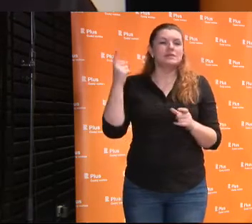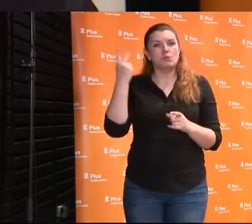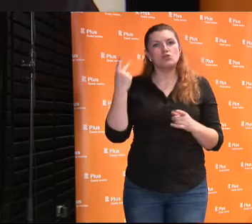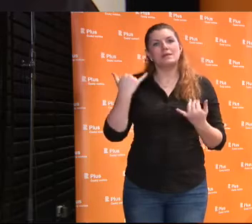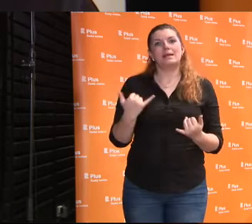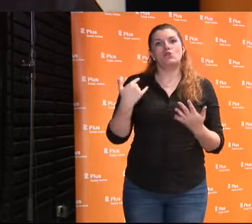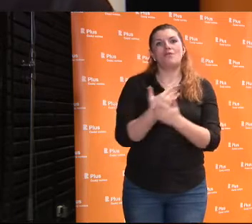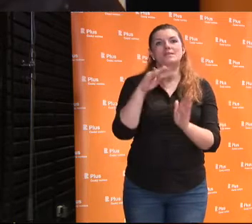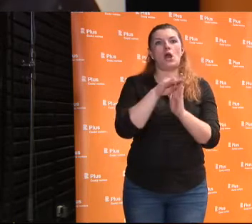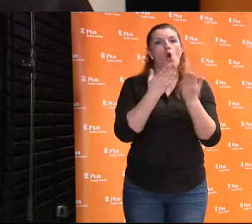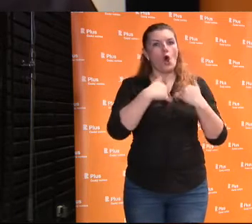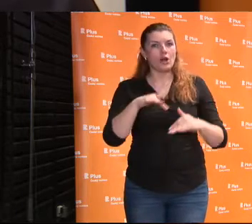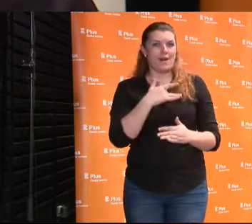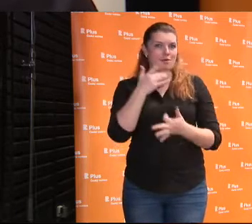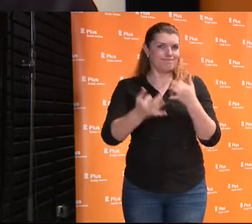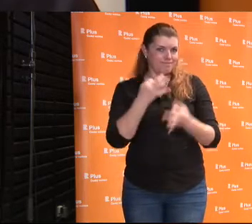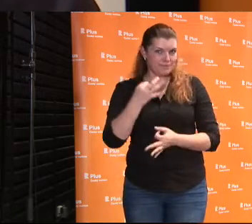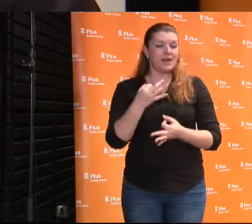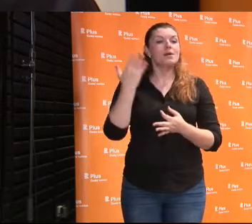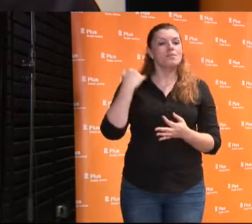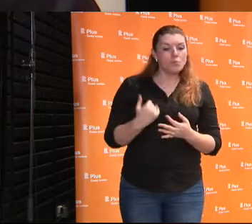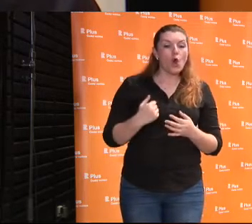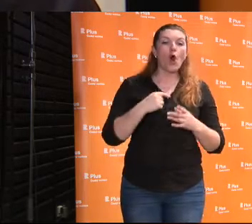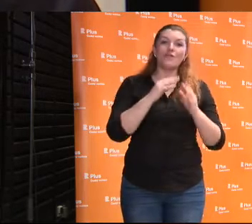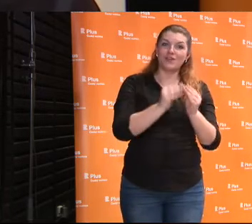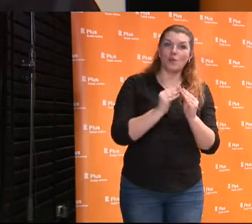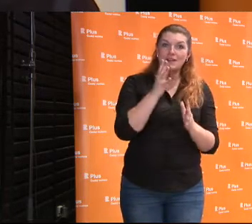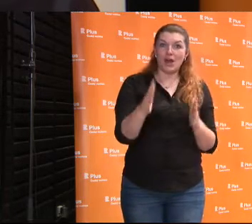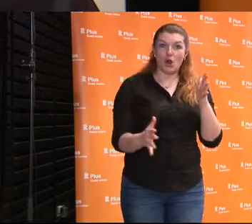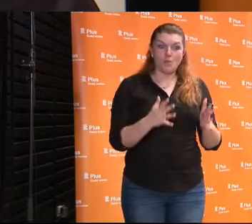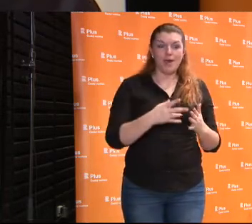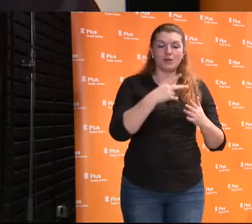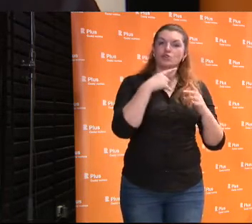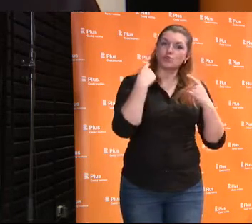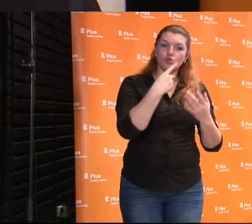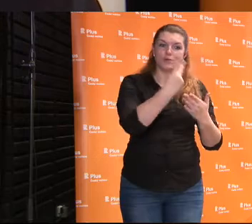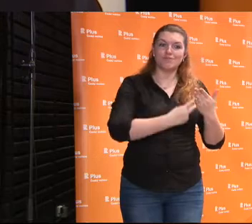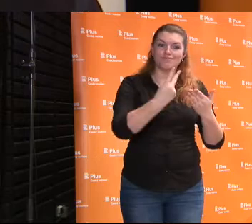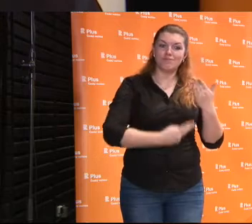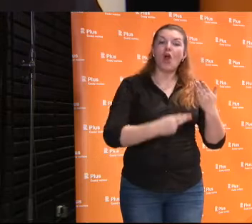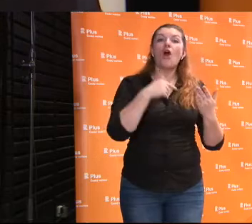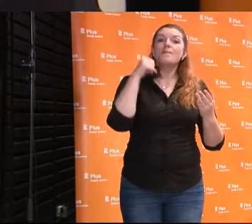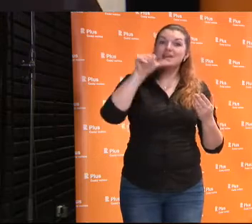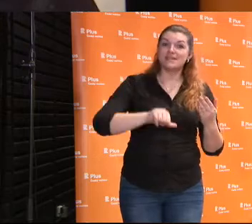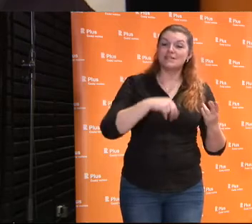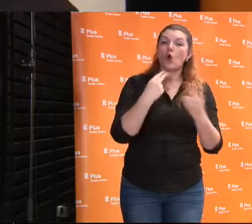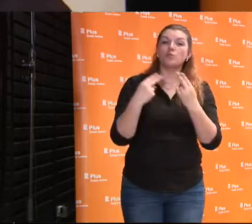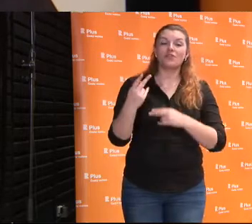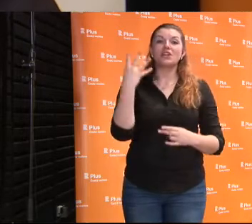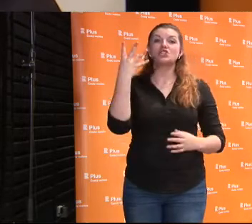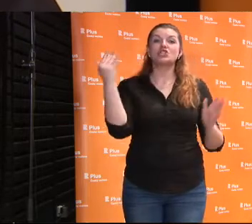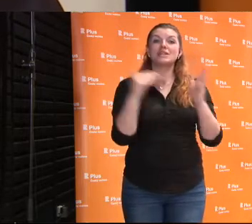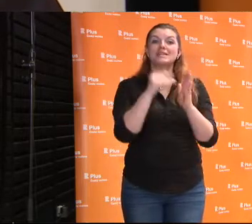osobních dat udělali takového zkušebního chatbota, který za měsíc odpověděl 4000 dotazů a pouze 200